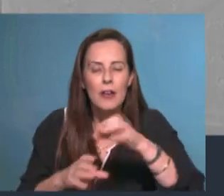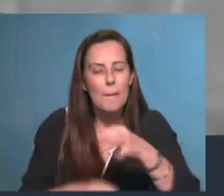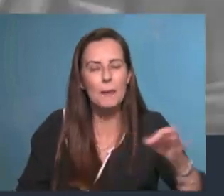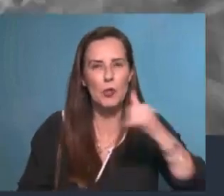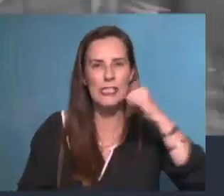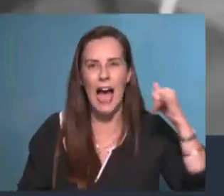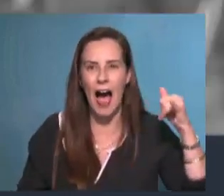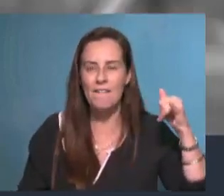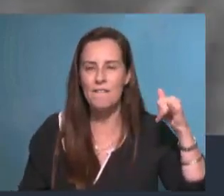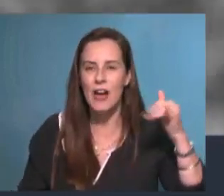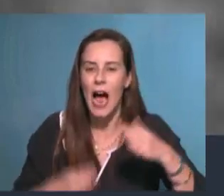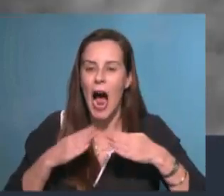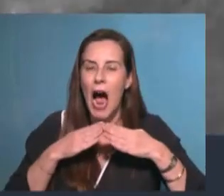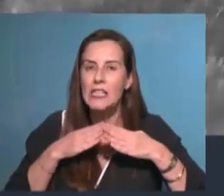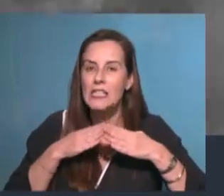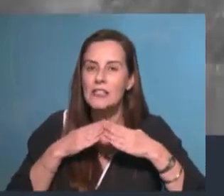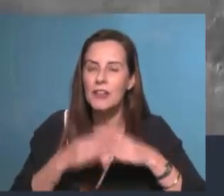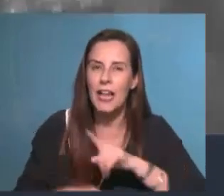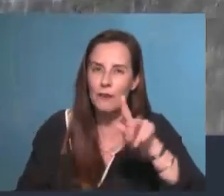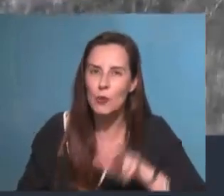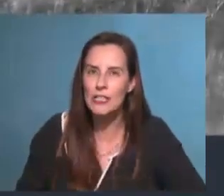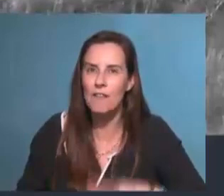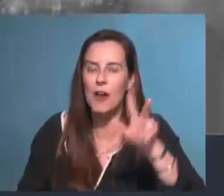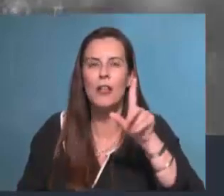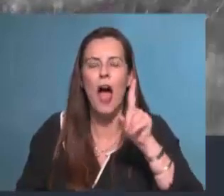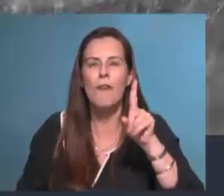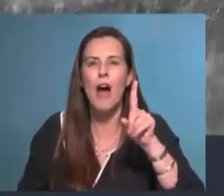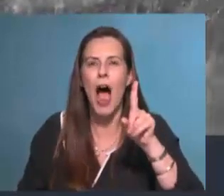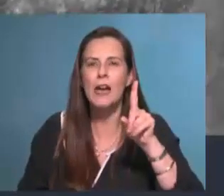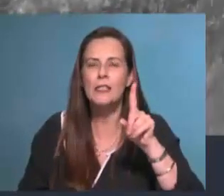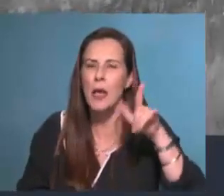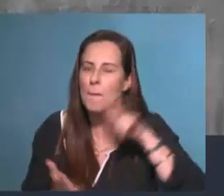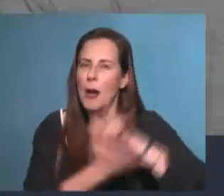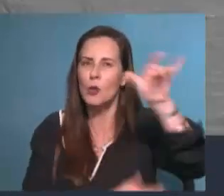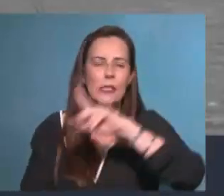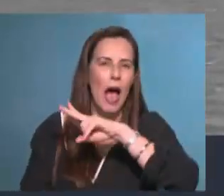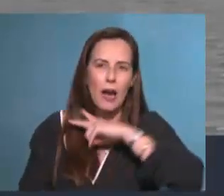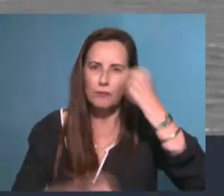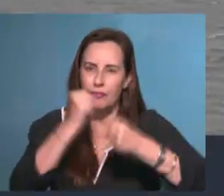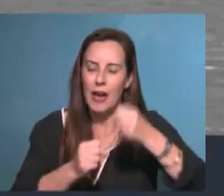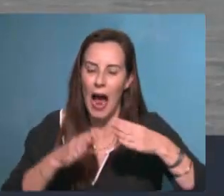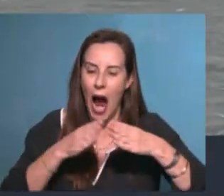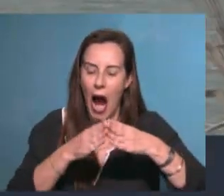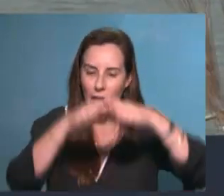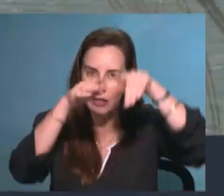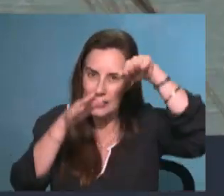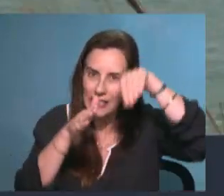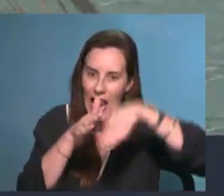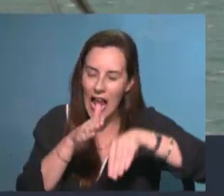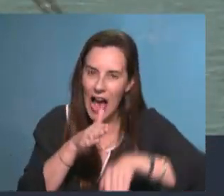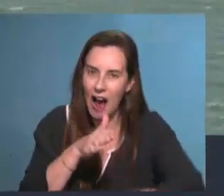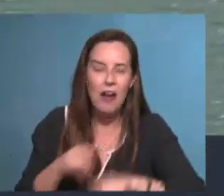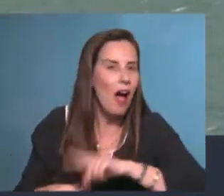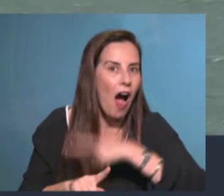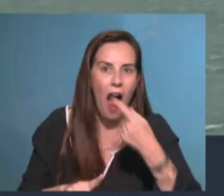זהב. הספינה הפליגה לכיוון צפון, ואז הותקפה על ידי מטוס בריטי. הספינה צללה ללב האגם, שעד